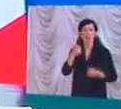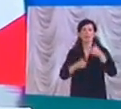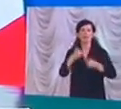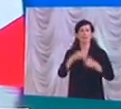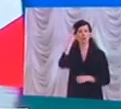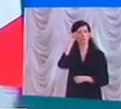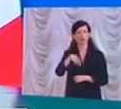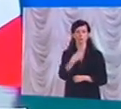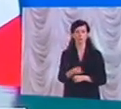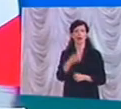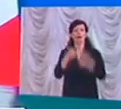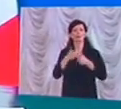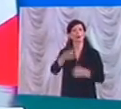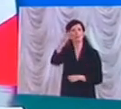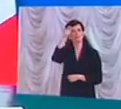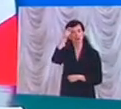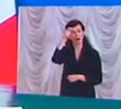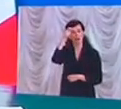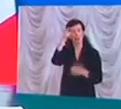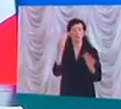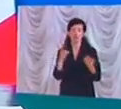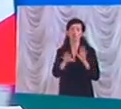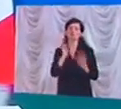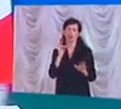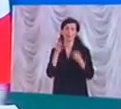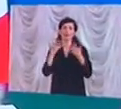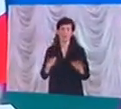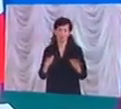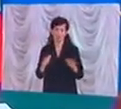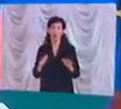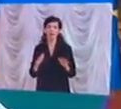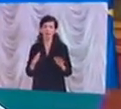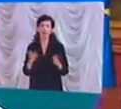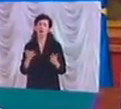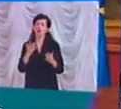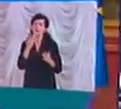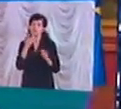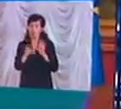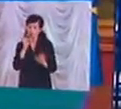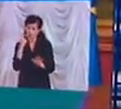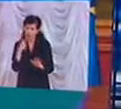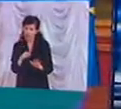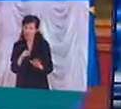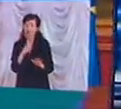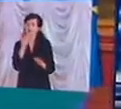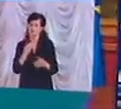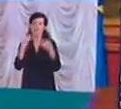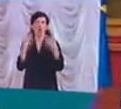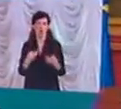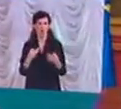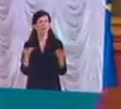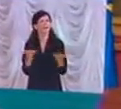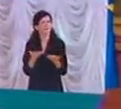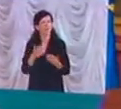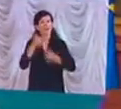Stato. Abbiamo fatto una scelta e si farà di tutto per realizzarla, e cioè consentire l'esame